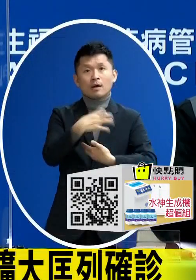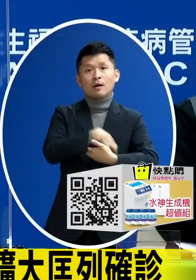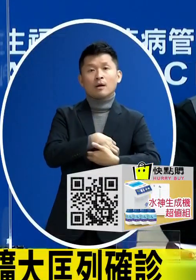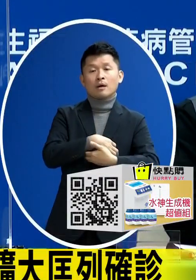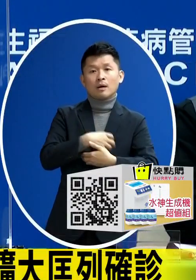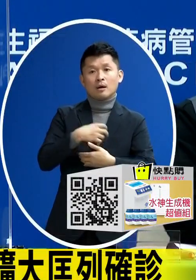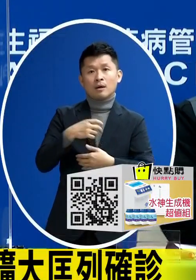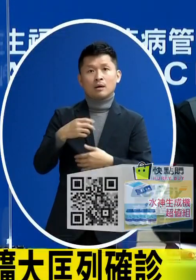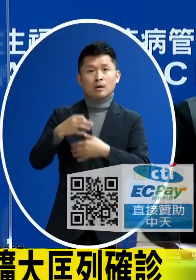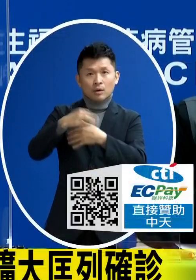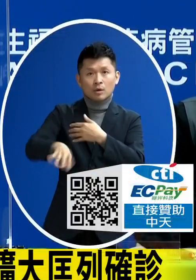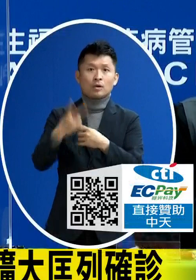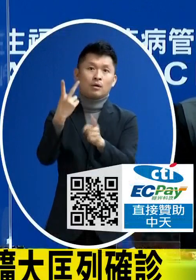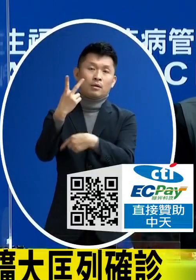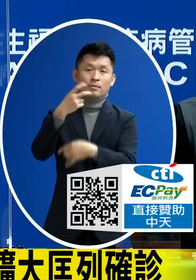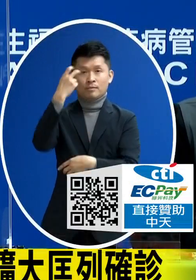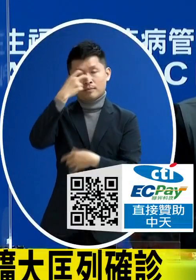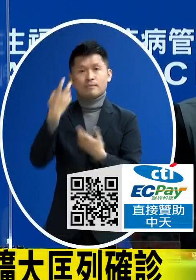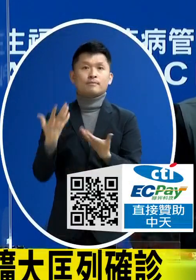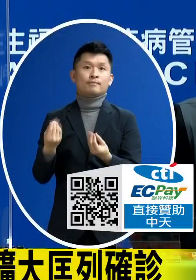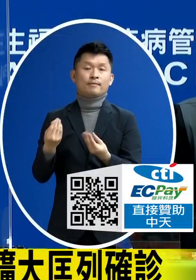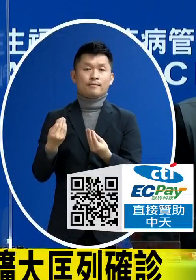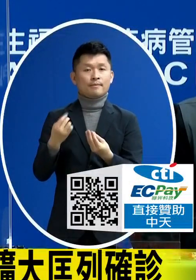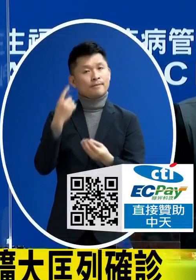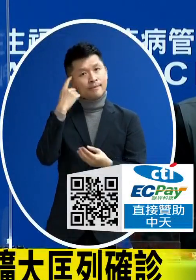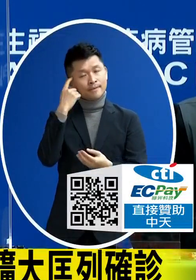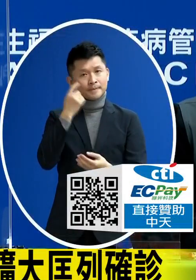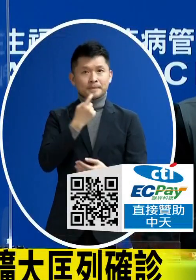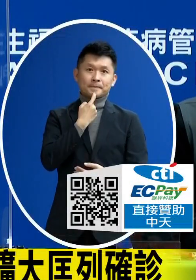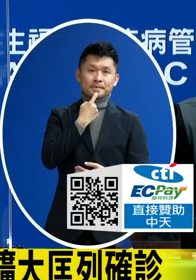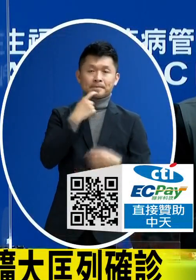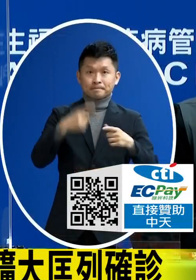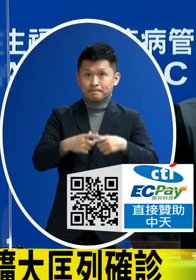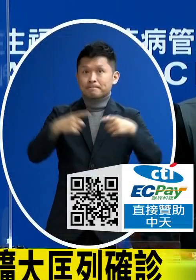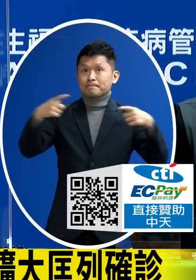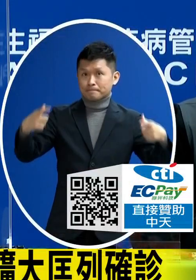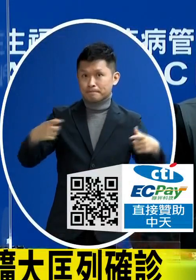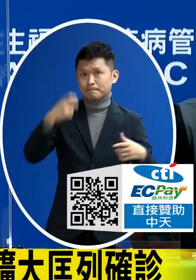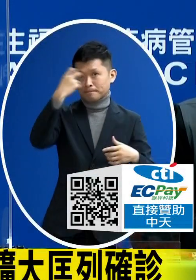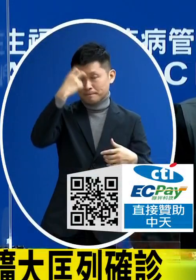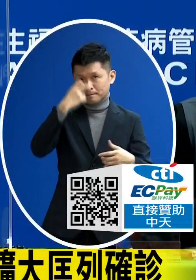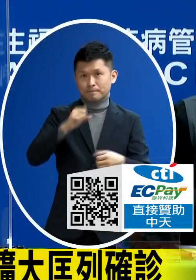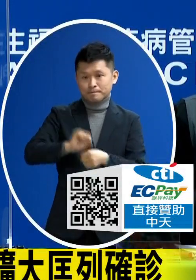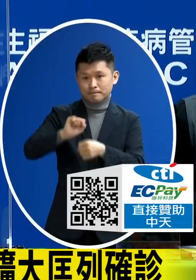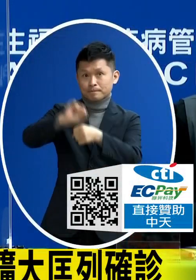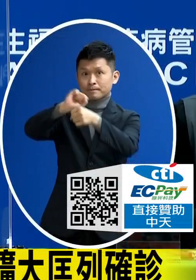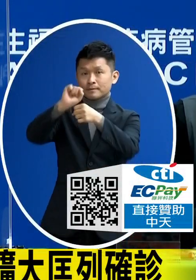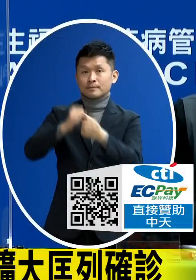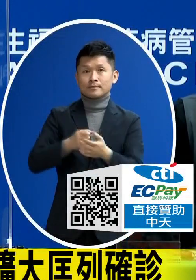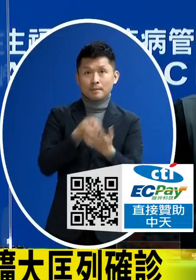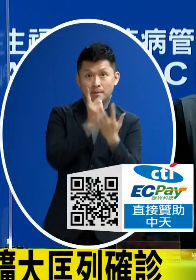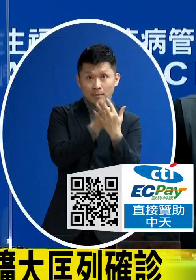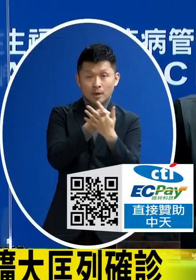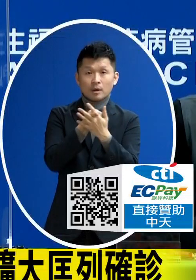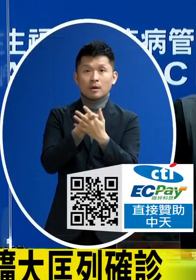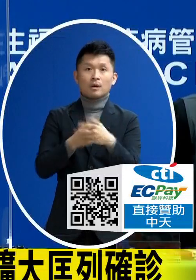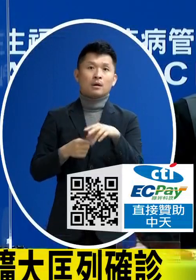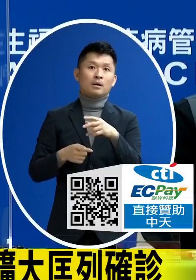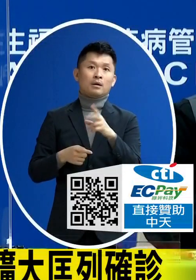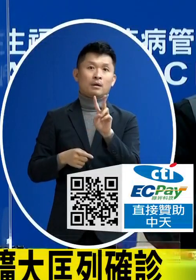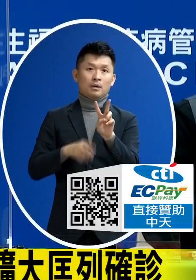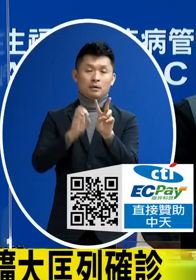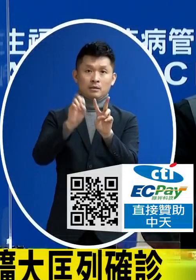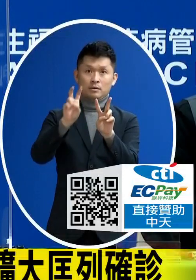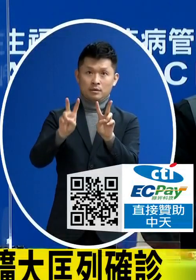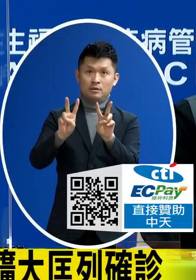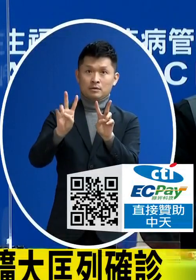没有验到，那所以再扩大的更大的去验，那总共再验出来了20248，